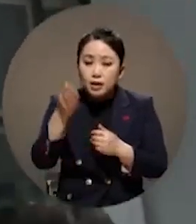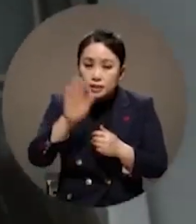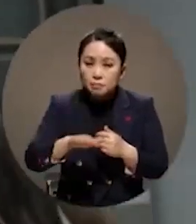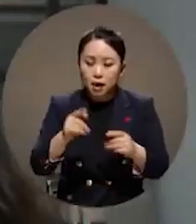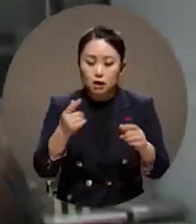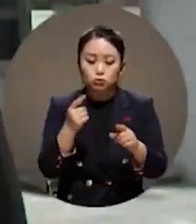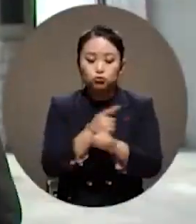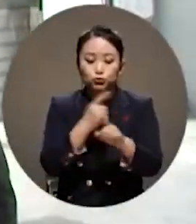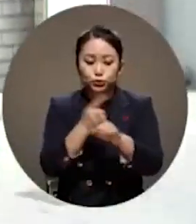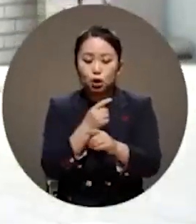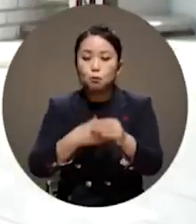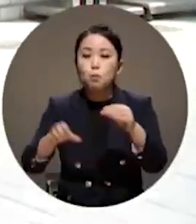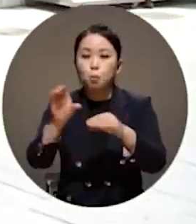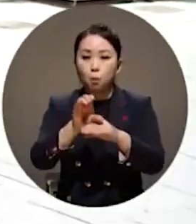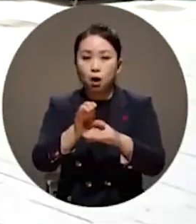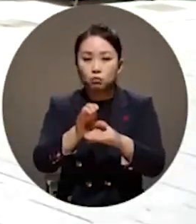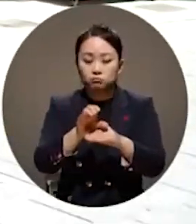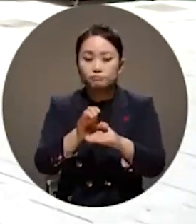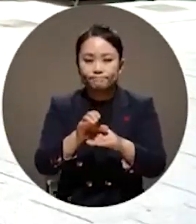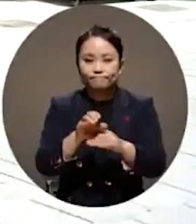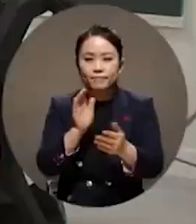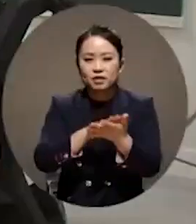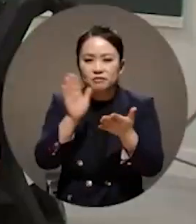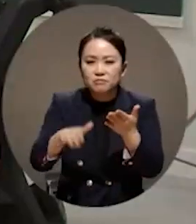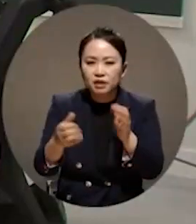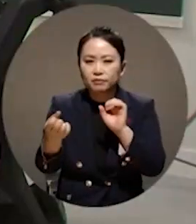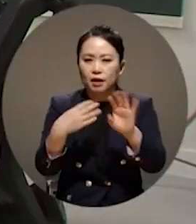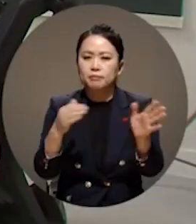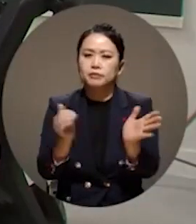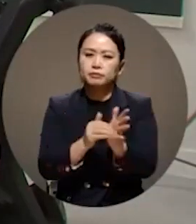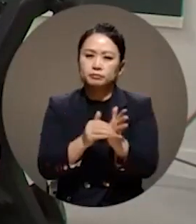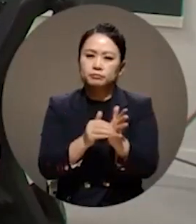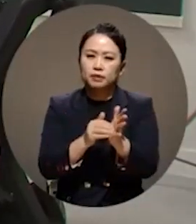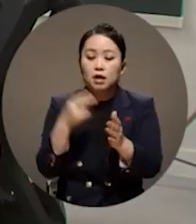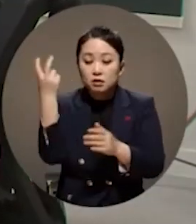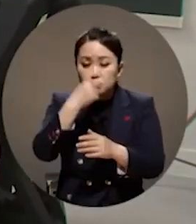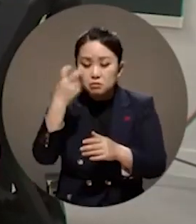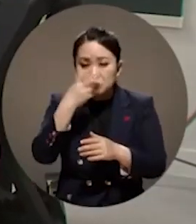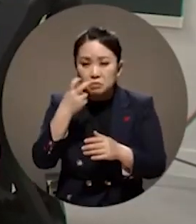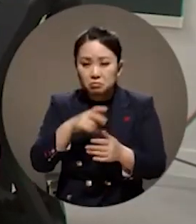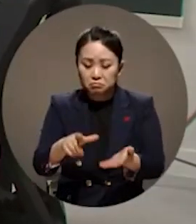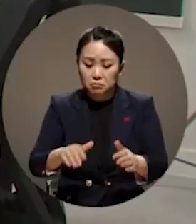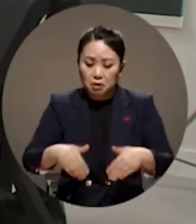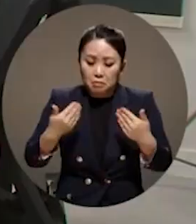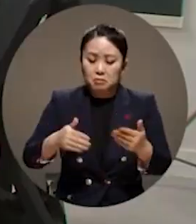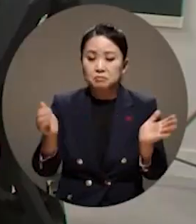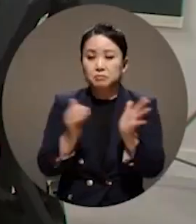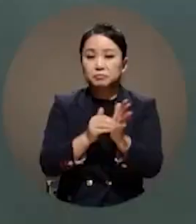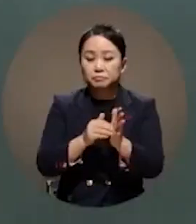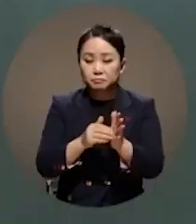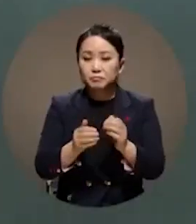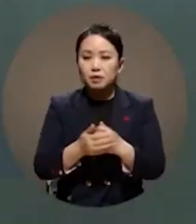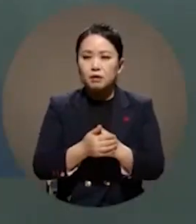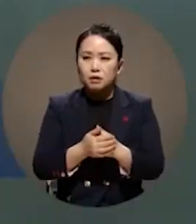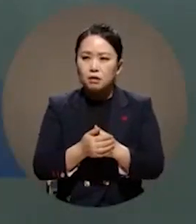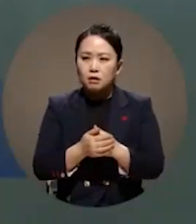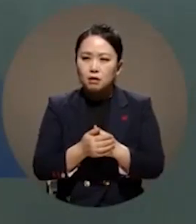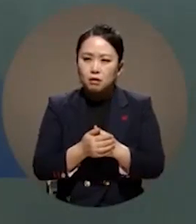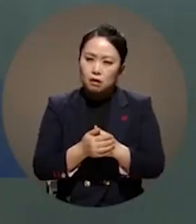수정 보완하겠다는 답변이 전부였고 시민은 싱겁게 마무리됐습니다. 곱지 않은 시선들이